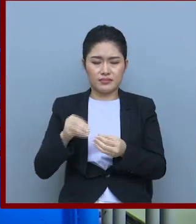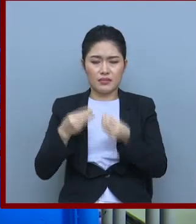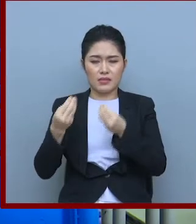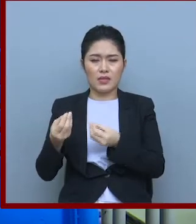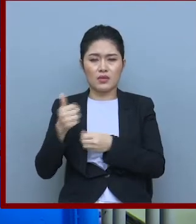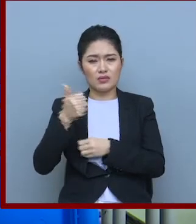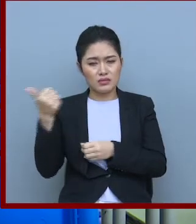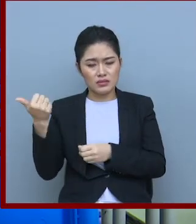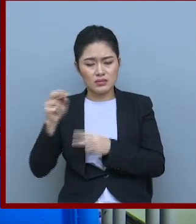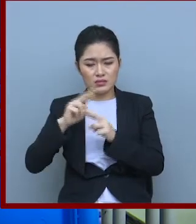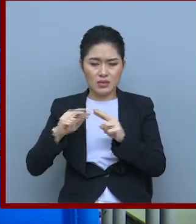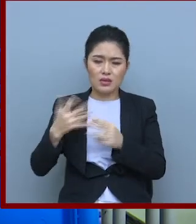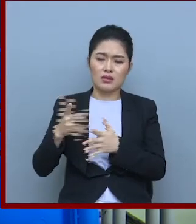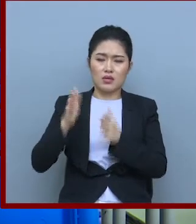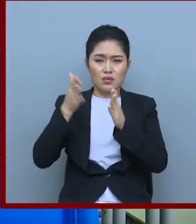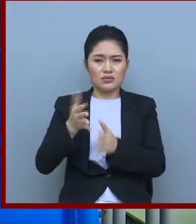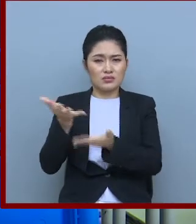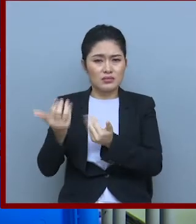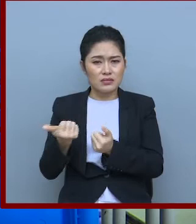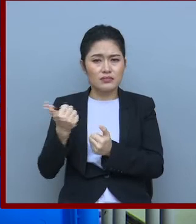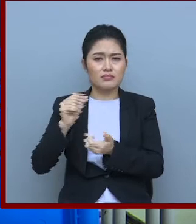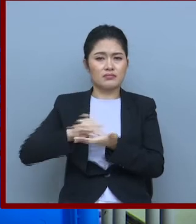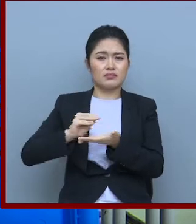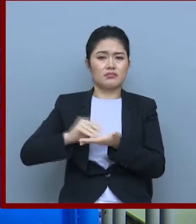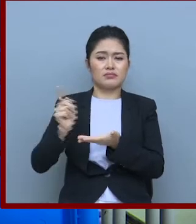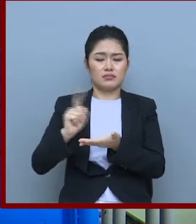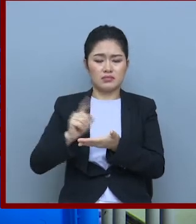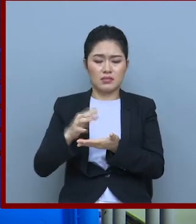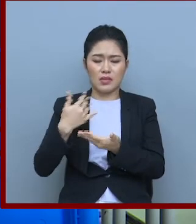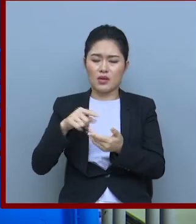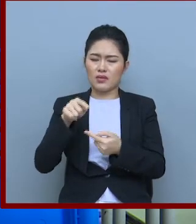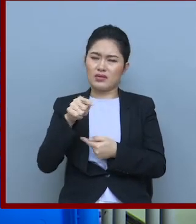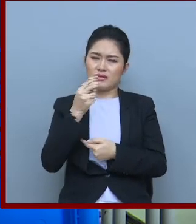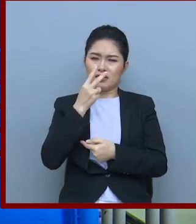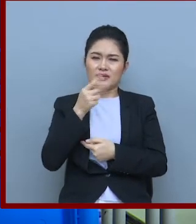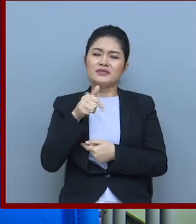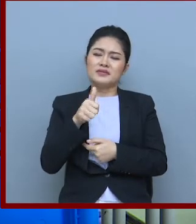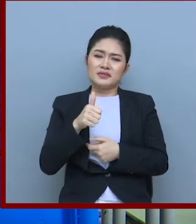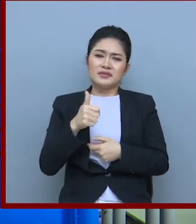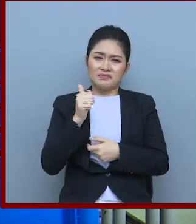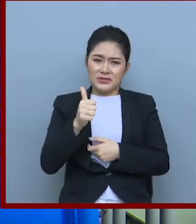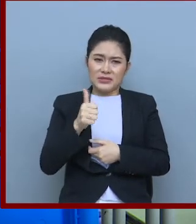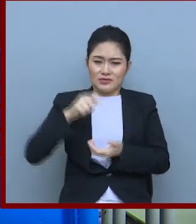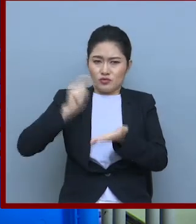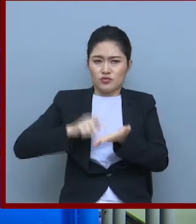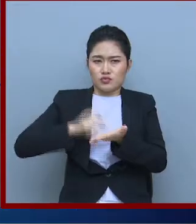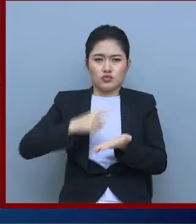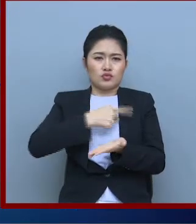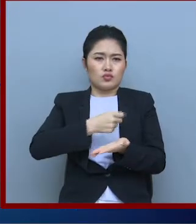แล้วก็ผู้รับข้อมูลนะครับเขาเรียกว่าการ subscribe นะครับเรียกว่า